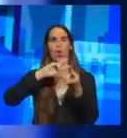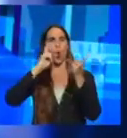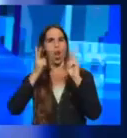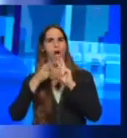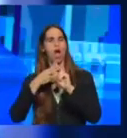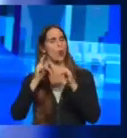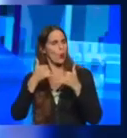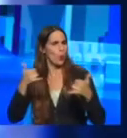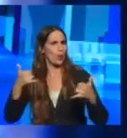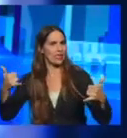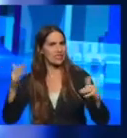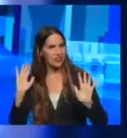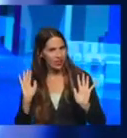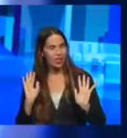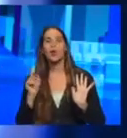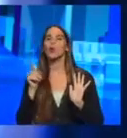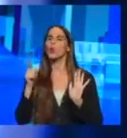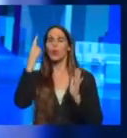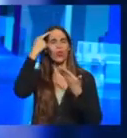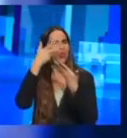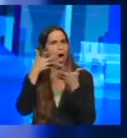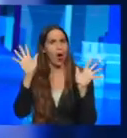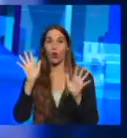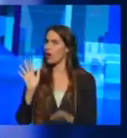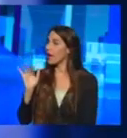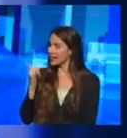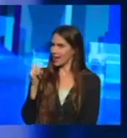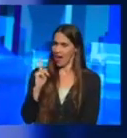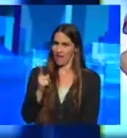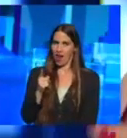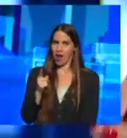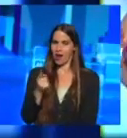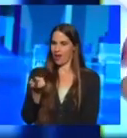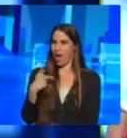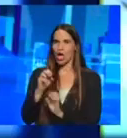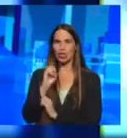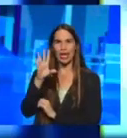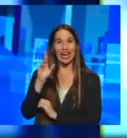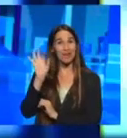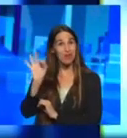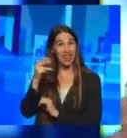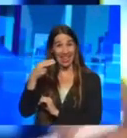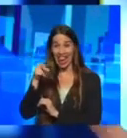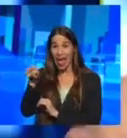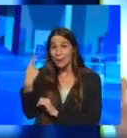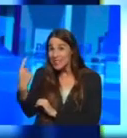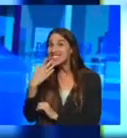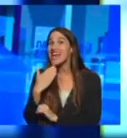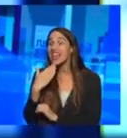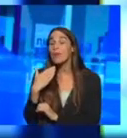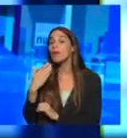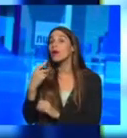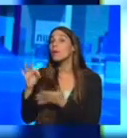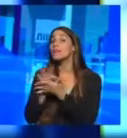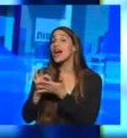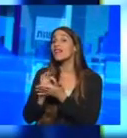הוא פרוגרסיבי מיסודו, הוא נאור מיסודו. כן, ובכל זאת גלית, אותם שליחים של הלל הם שליחים ישראלים, ארגון שממומן על ידי